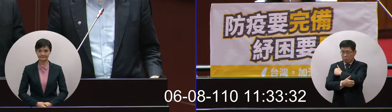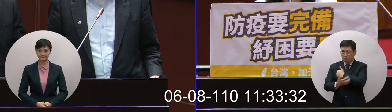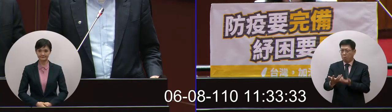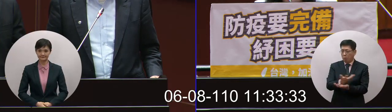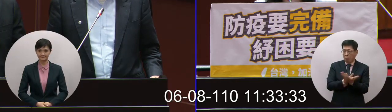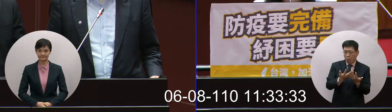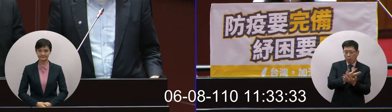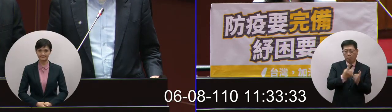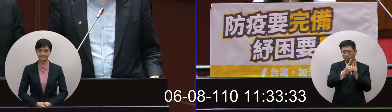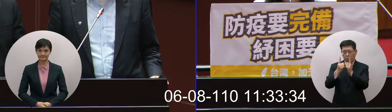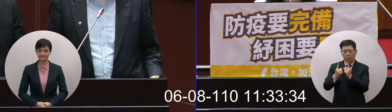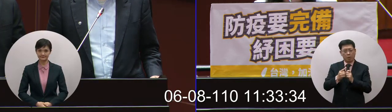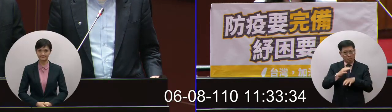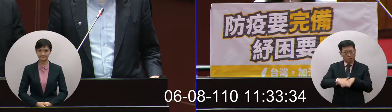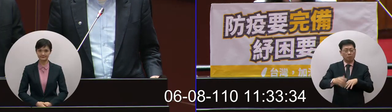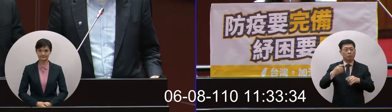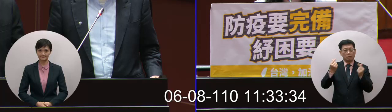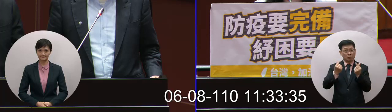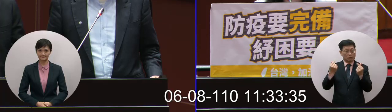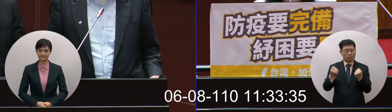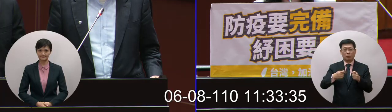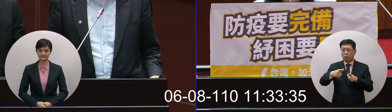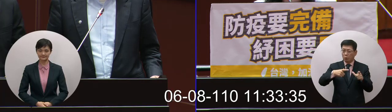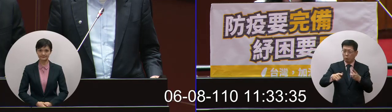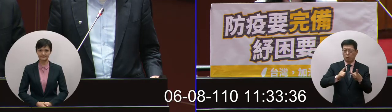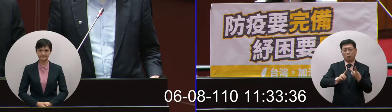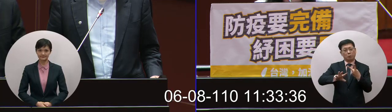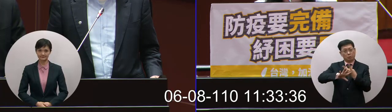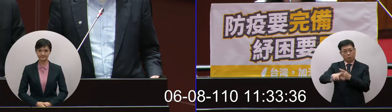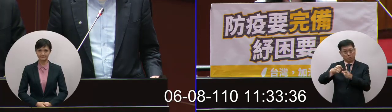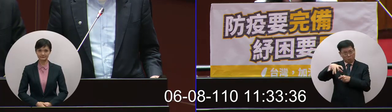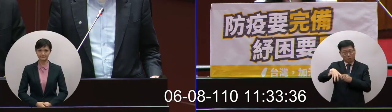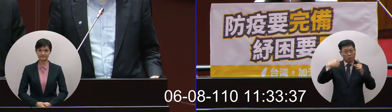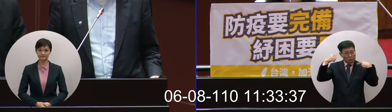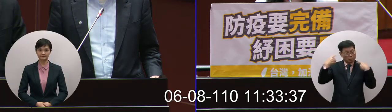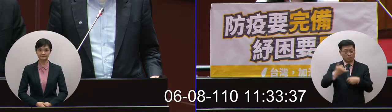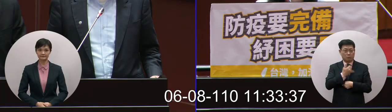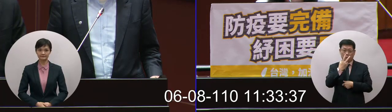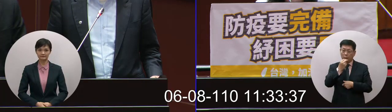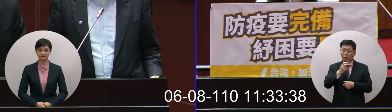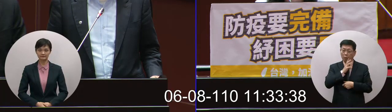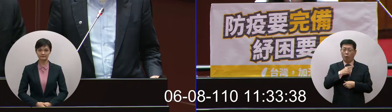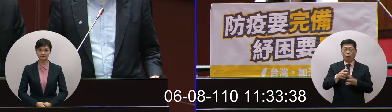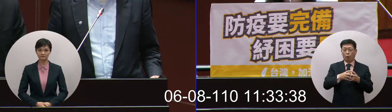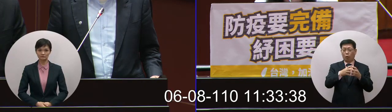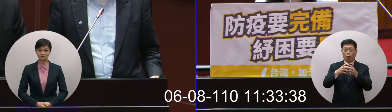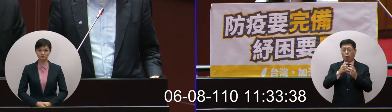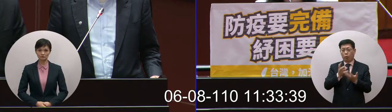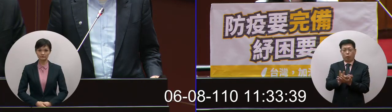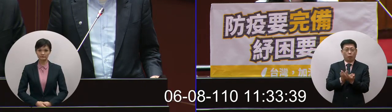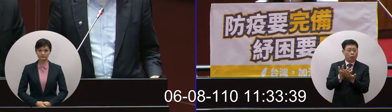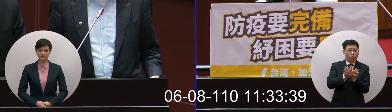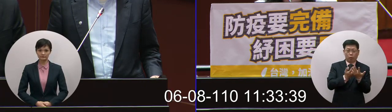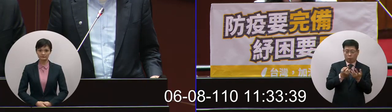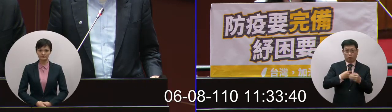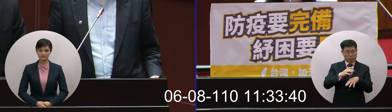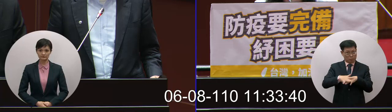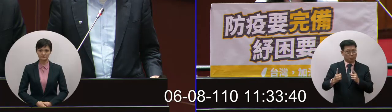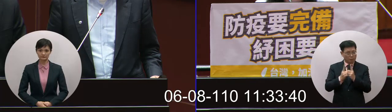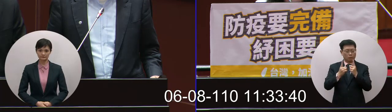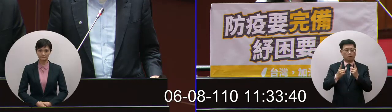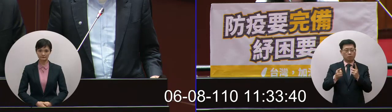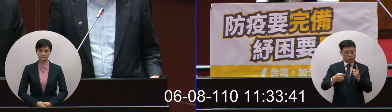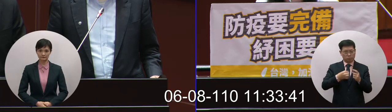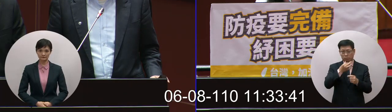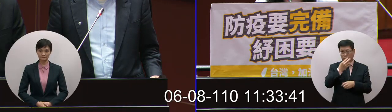交流，然后也可能还是会，过去我们其实看到他们会在公园里面，或是在其他场合假日的部分，在各个地方来做一个互相交流的动作，这可能性，所以可能也